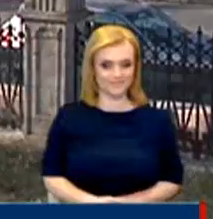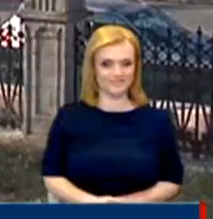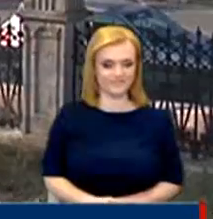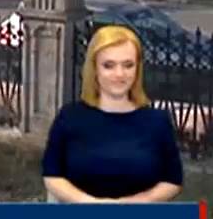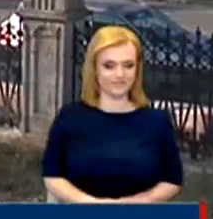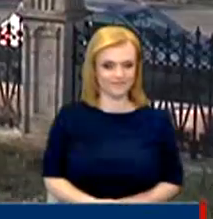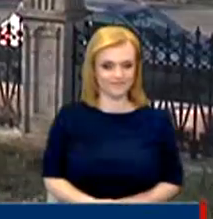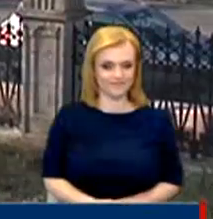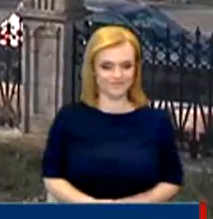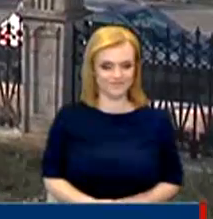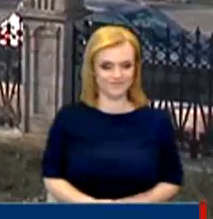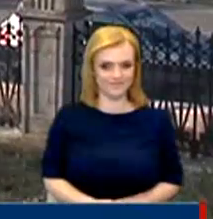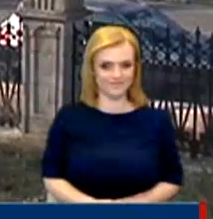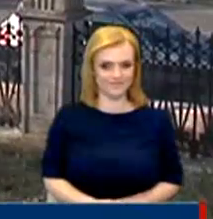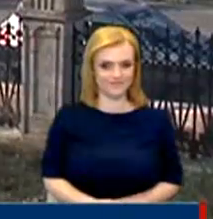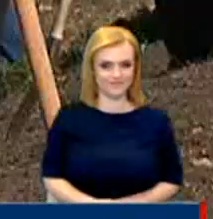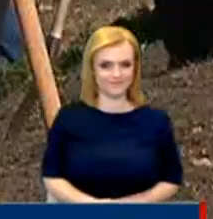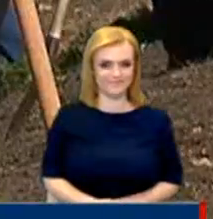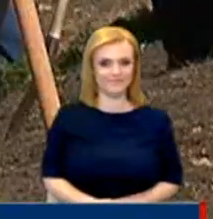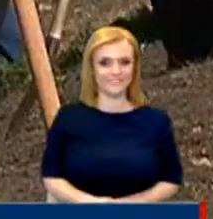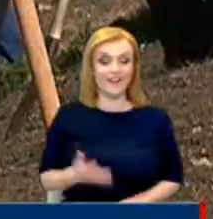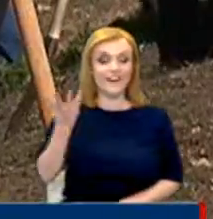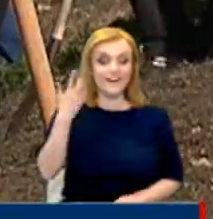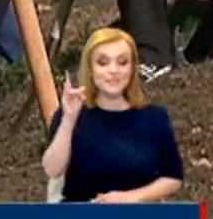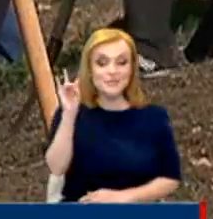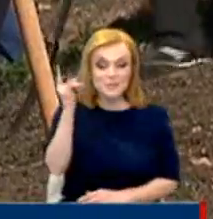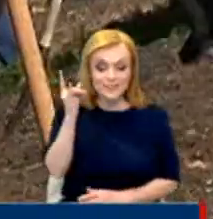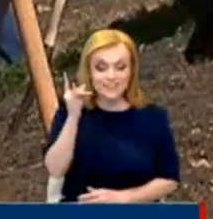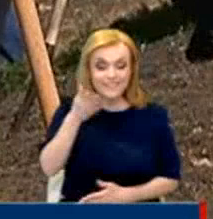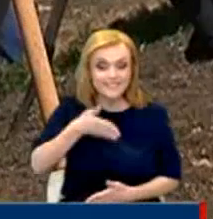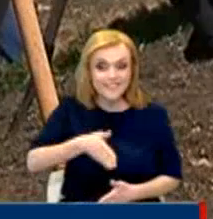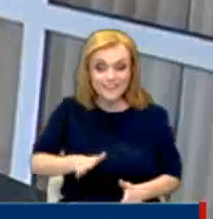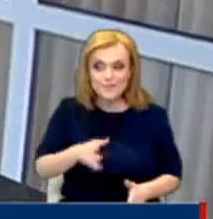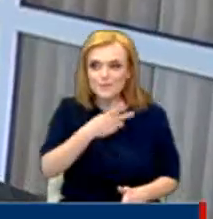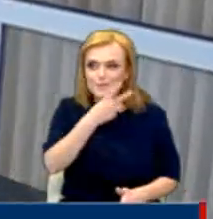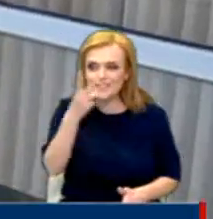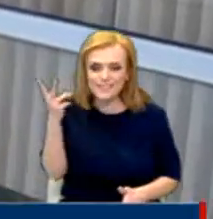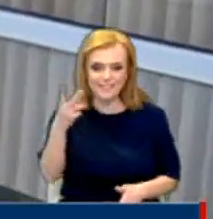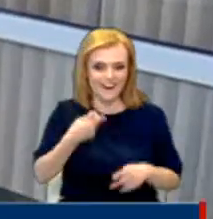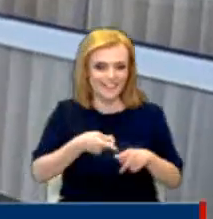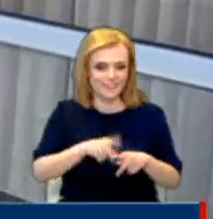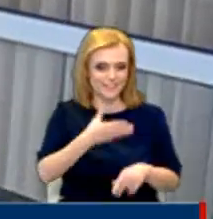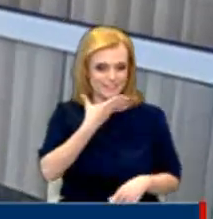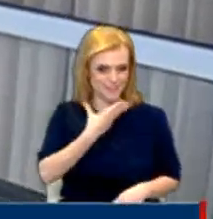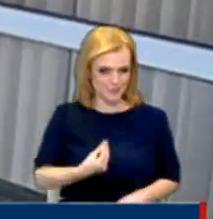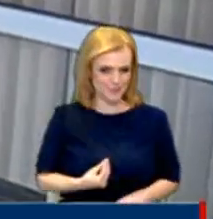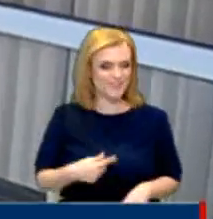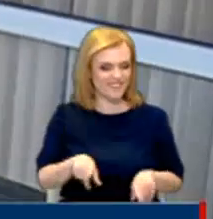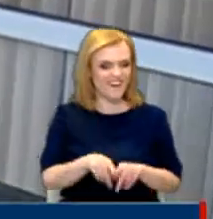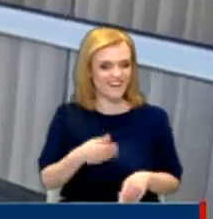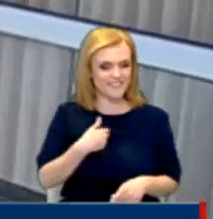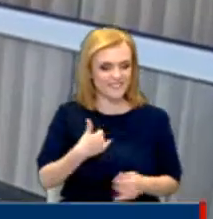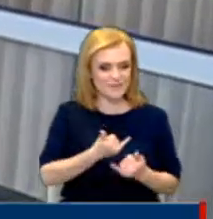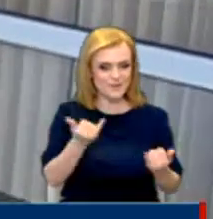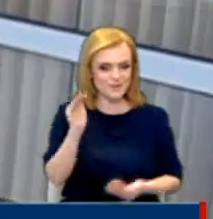nouă care apare pe aici. Când a venit în lumea asta să vadă o frumusețe ceva pe lângă el. Noi am procurat 5 tuie.